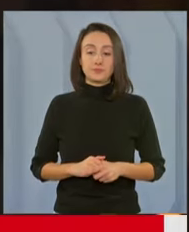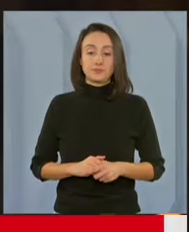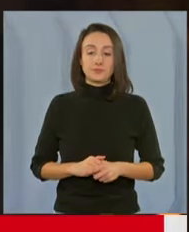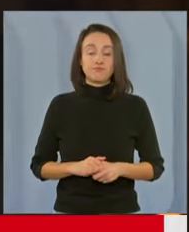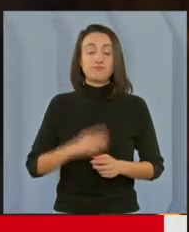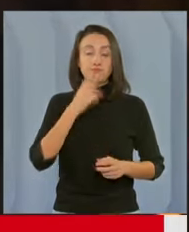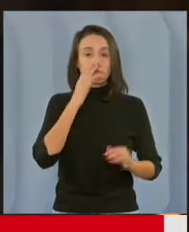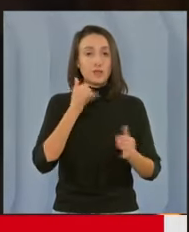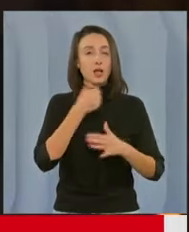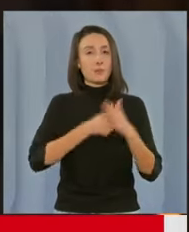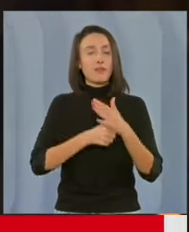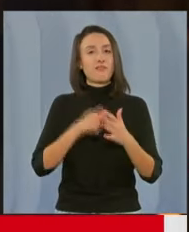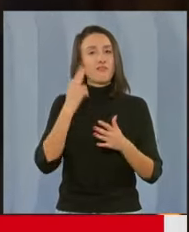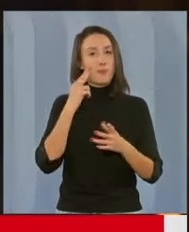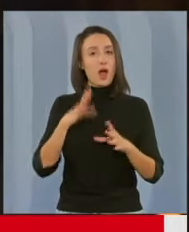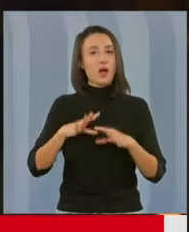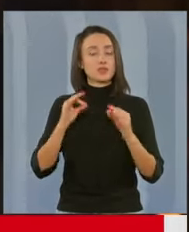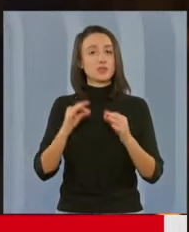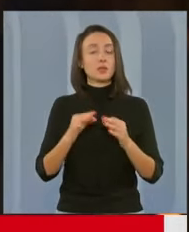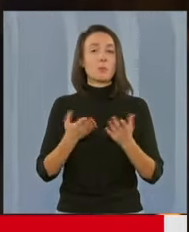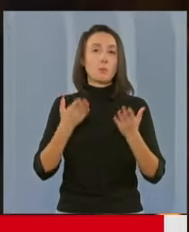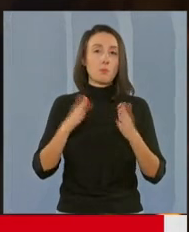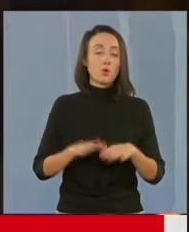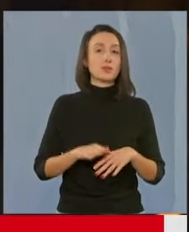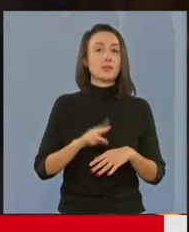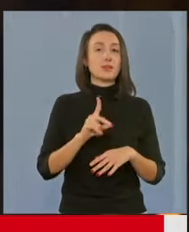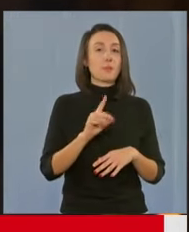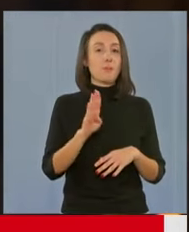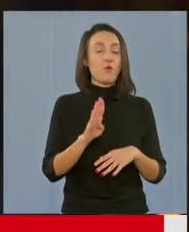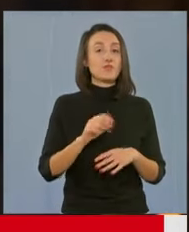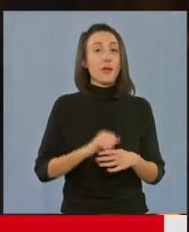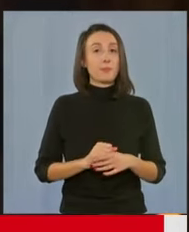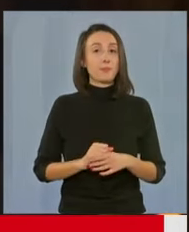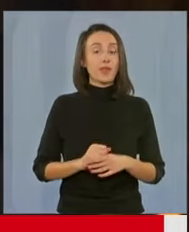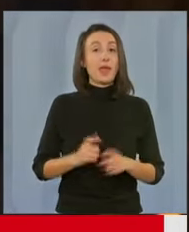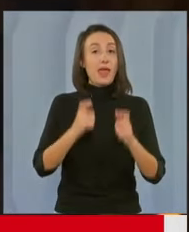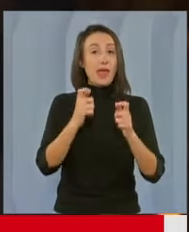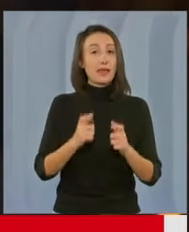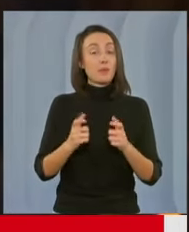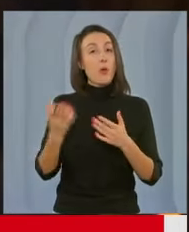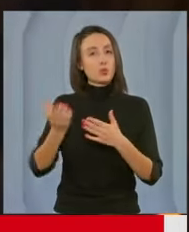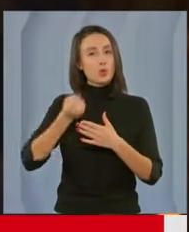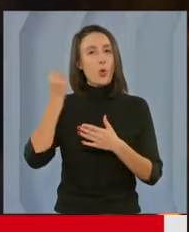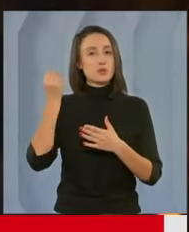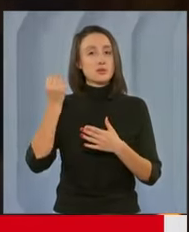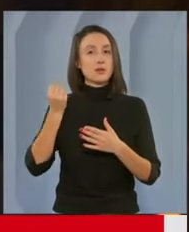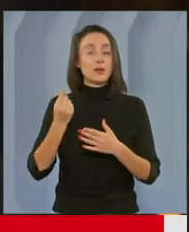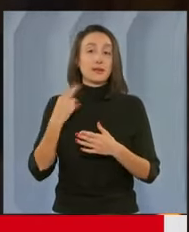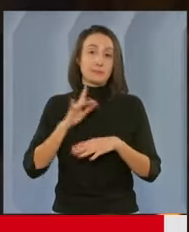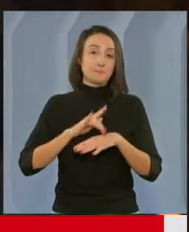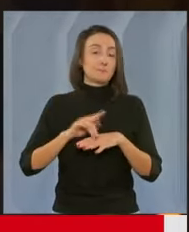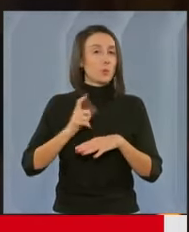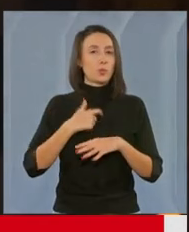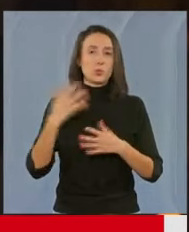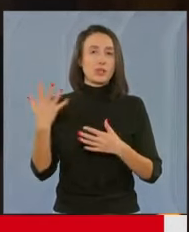Și tragedie în capitală. O femeie a fost găsită înecată în râul Dâmbovița. Echipajele de intervenție au scos-o pe femeie la mal, dar medicii n-au